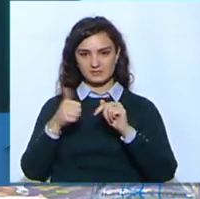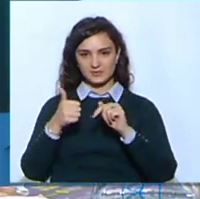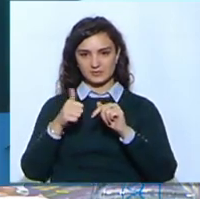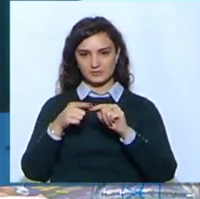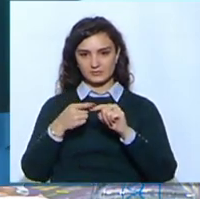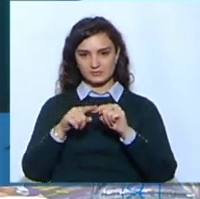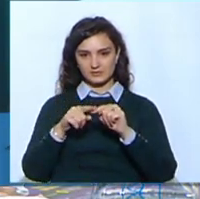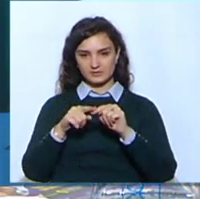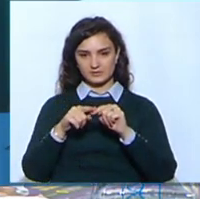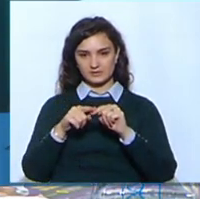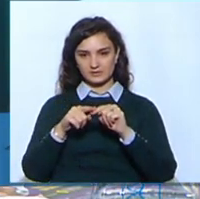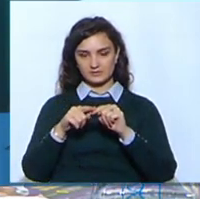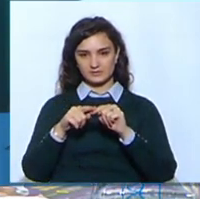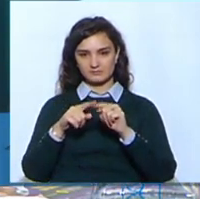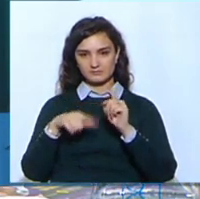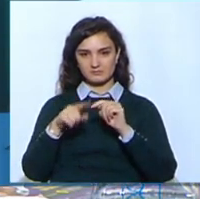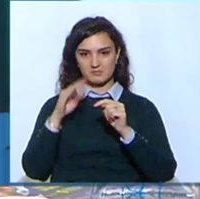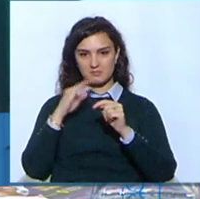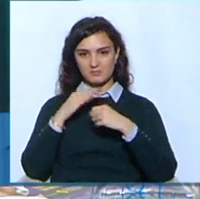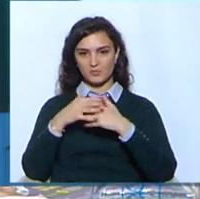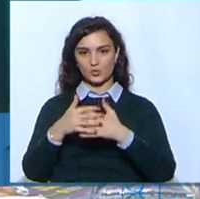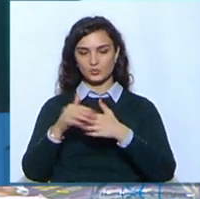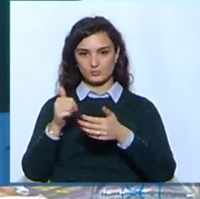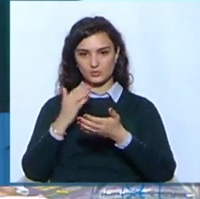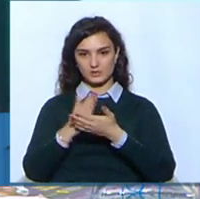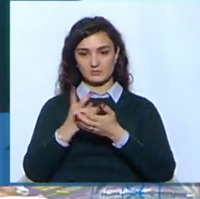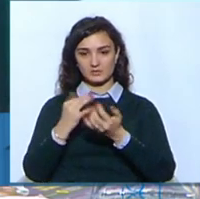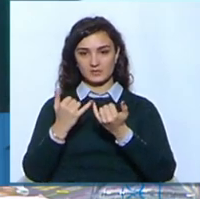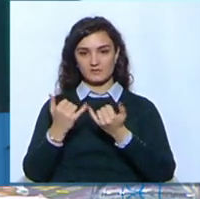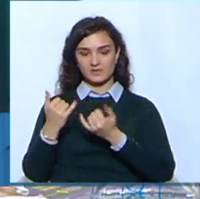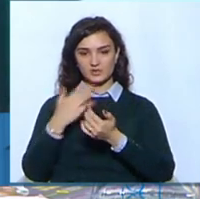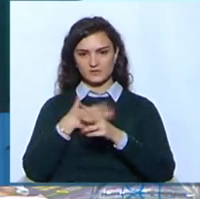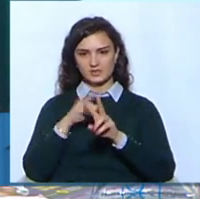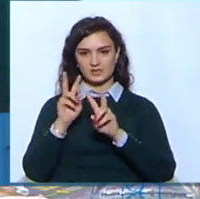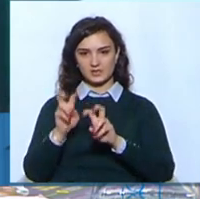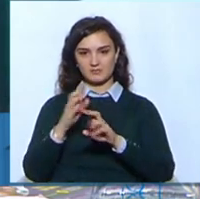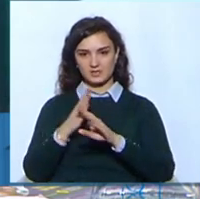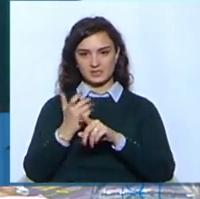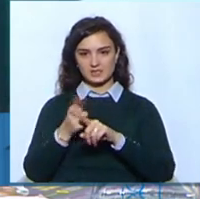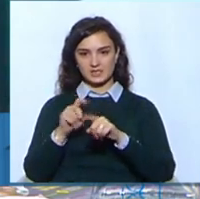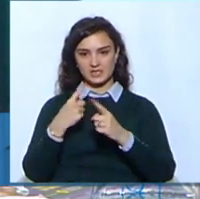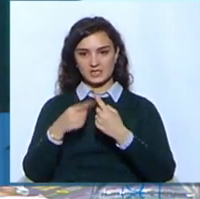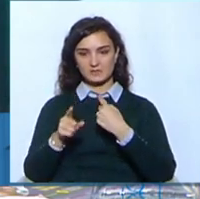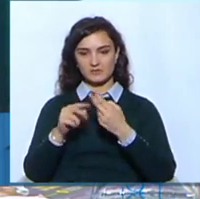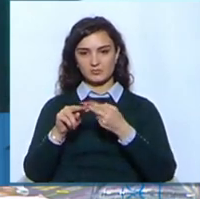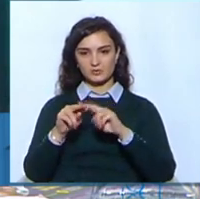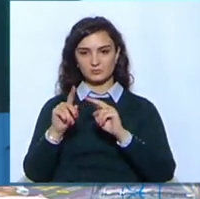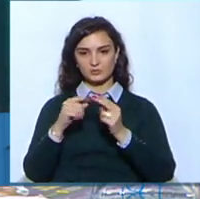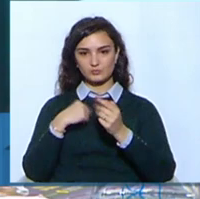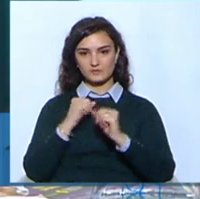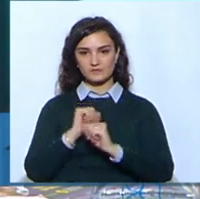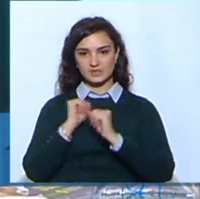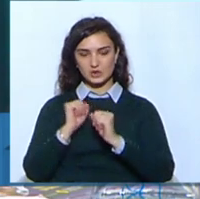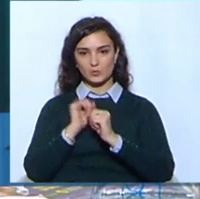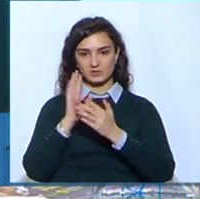როგორ გადაიტანენ ხოლმე მამები ორსულობას. თუმცა დღევანდელი ჩვენი თემა არის ძალიან განსხვავებული, იმიტომ რომ ჩვენ